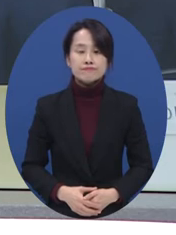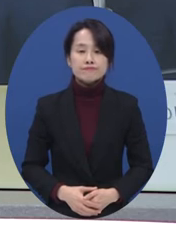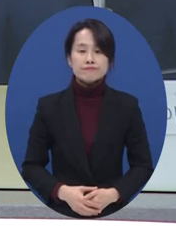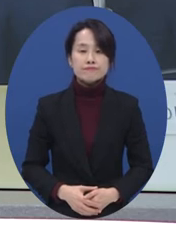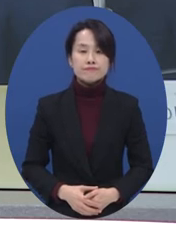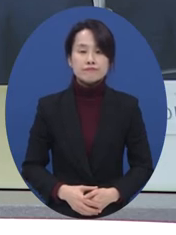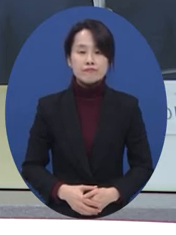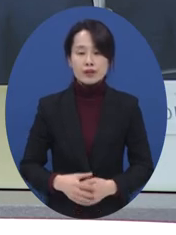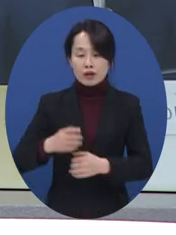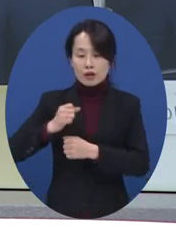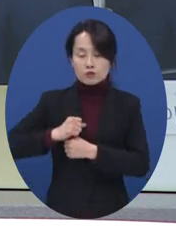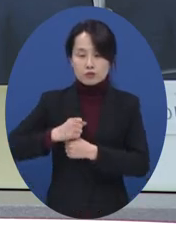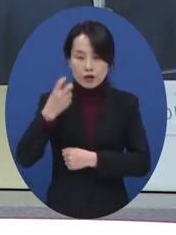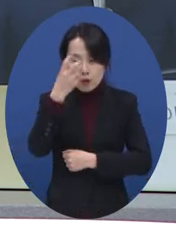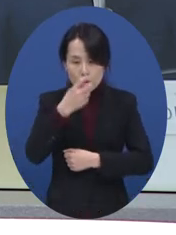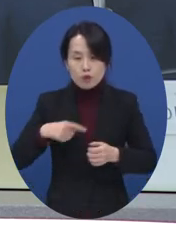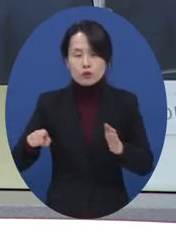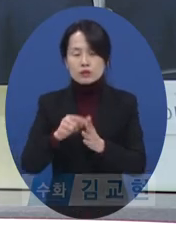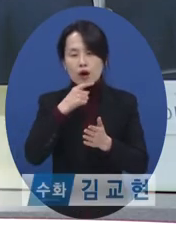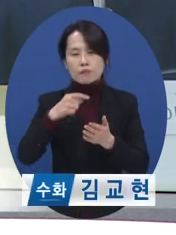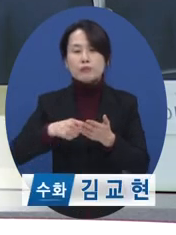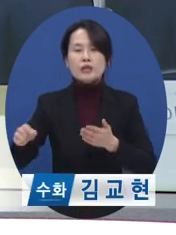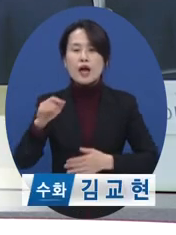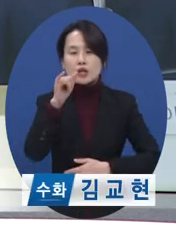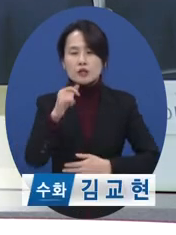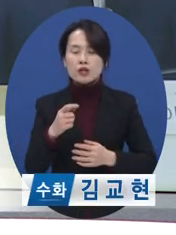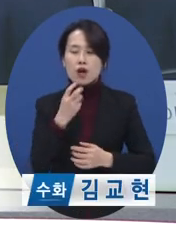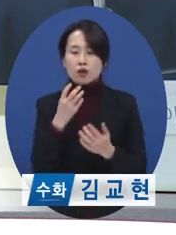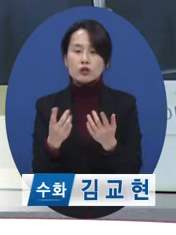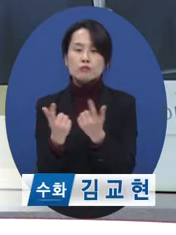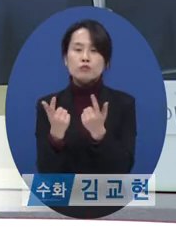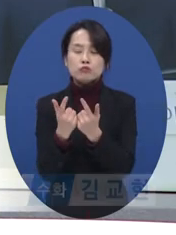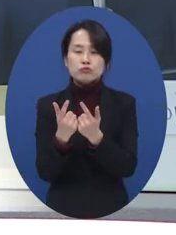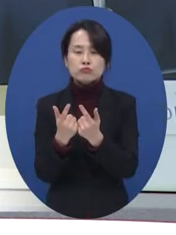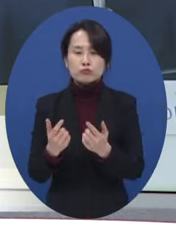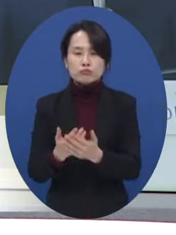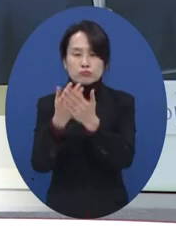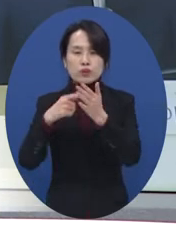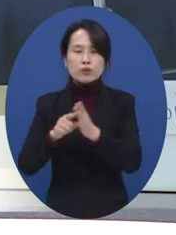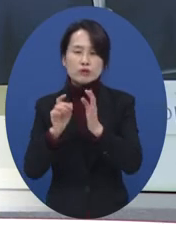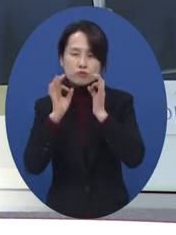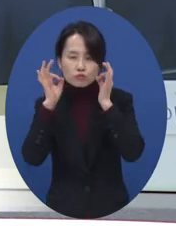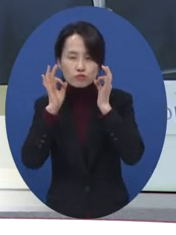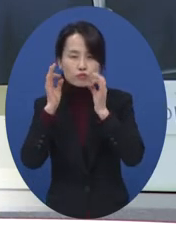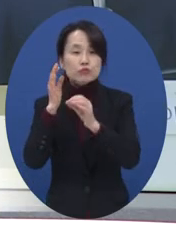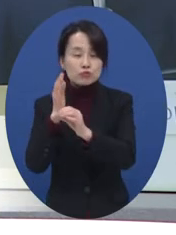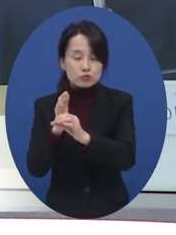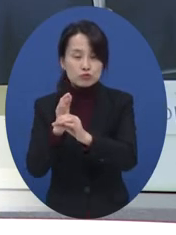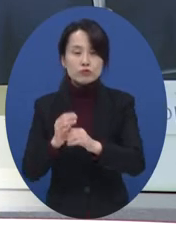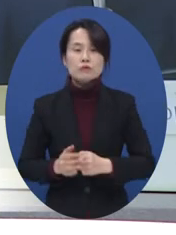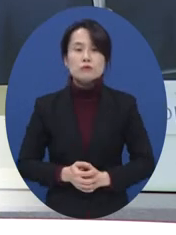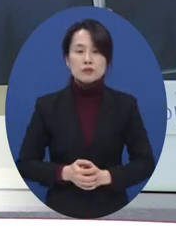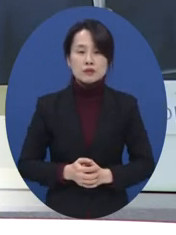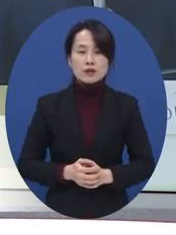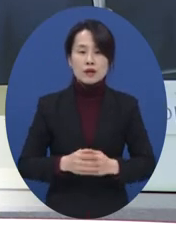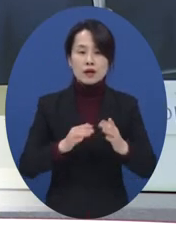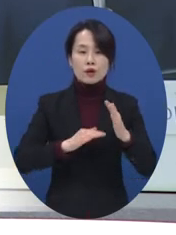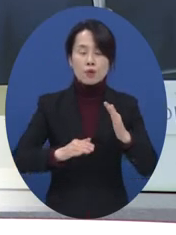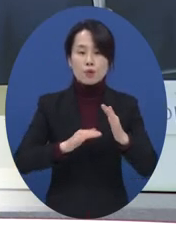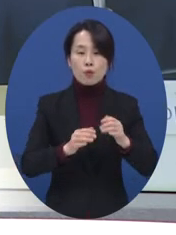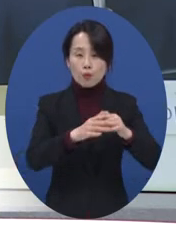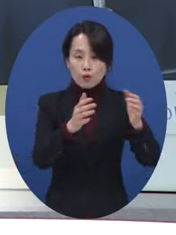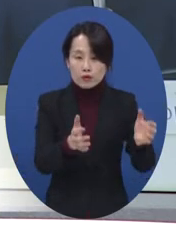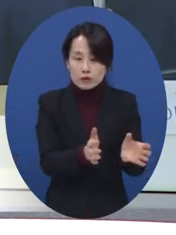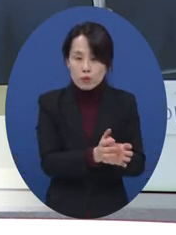경도는 그간 군사 안보를 이유로 진행된 경기북부 의 균형 발전을 위해 노력하고 있는데요 그 일환으로 도내 3개 공공기관을